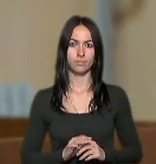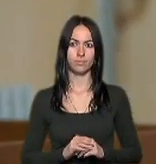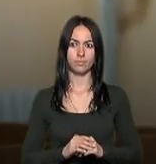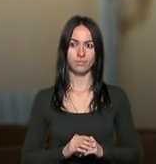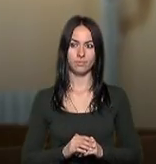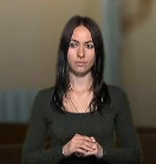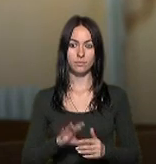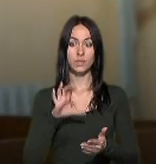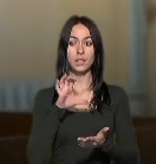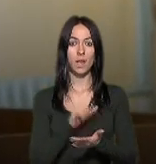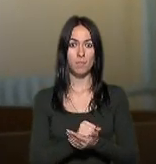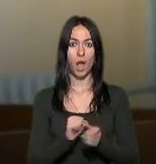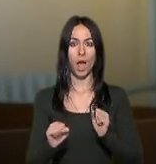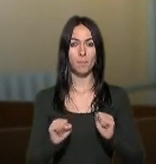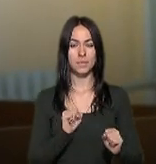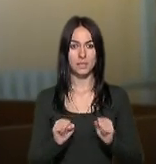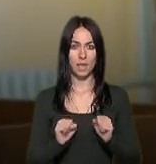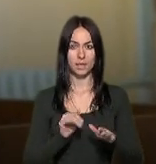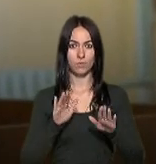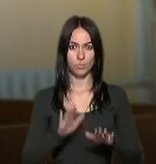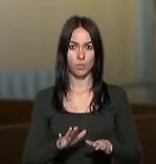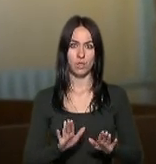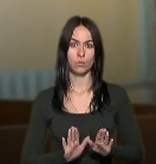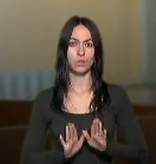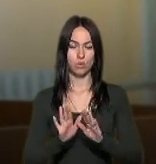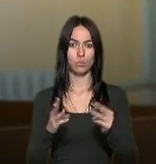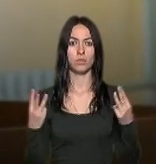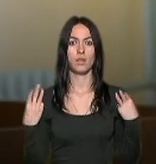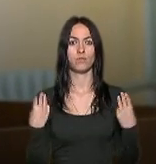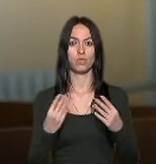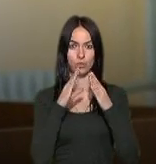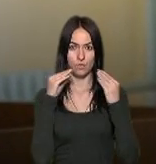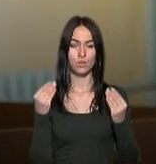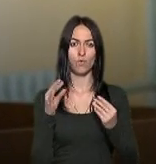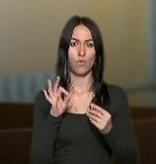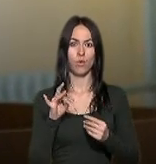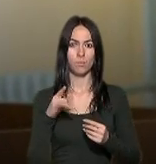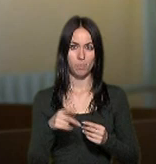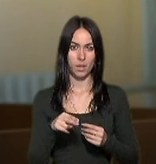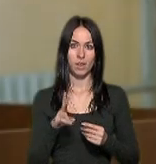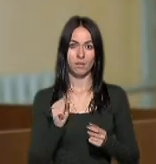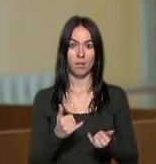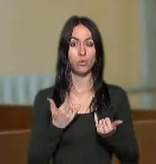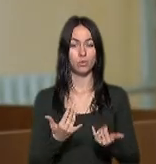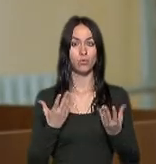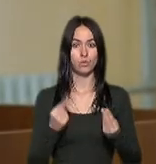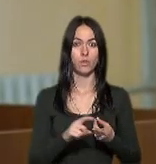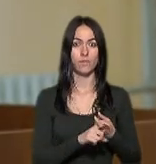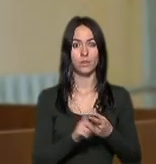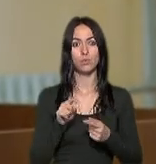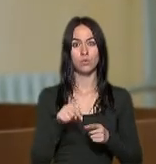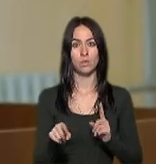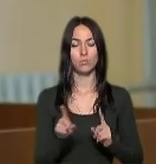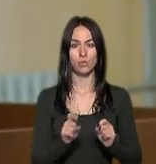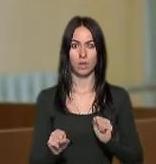Він займає адміністративну посаду заступника начальника слідчого відділу Шевченківського ВП. А на сьогоднішній день, у зв'язку з тим, що